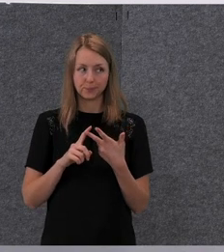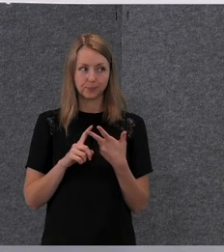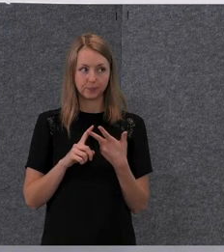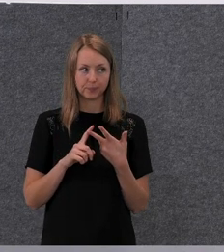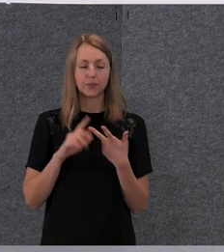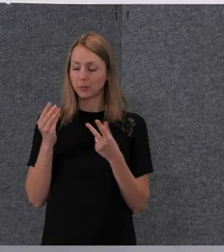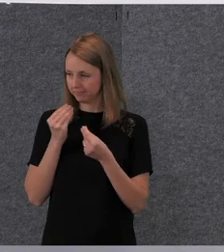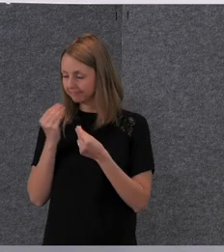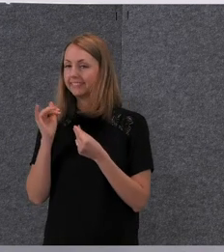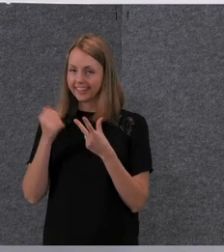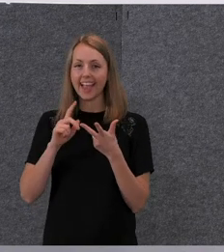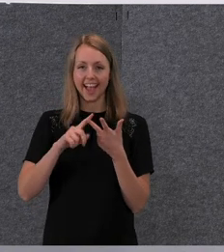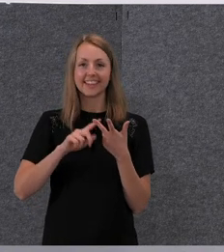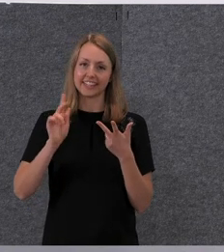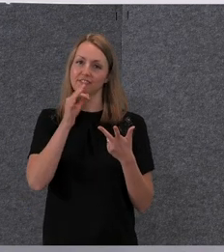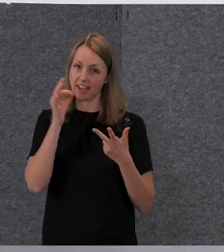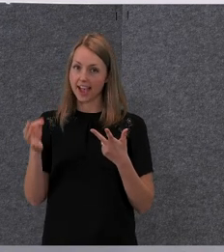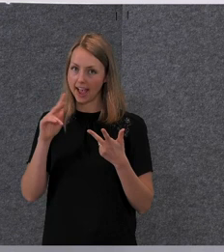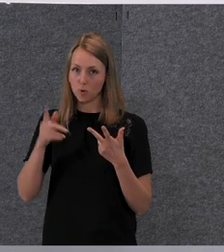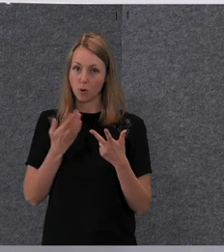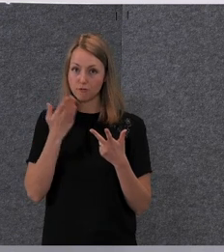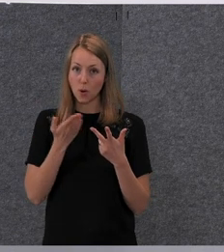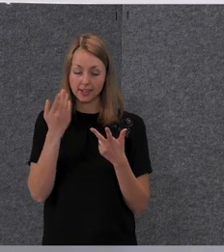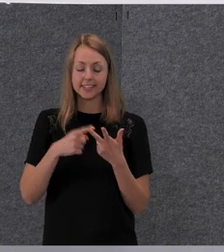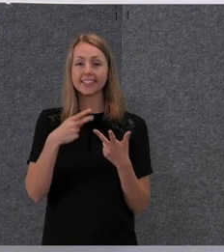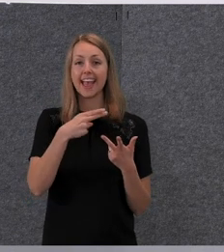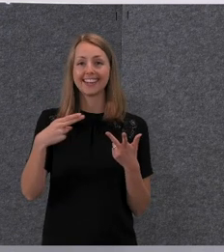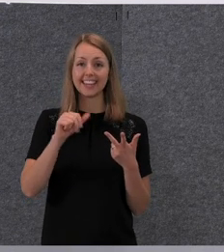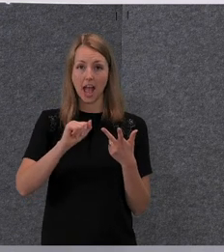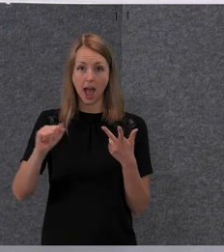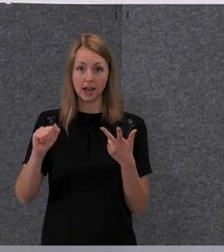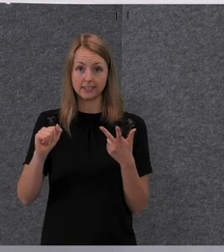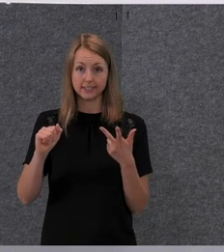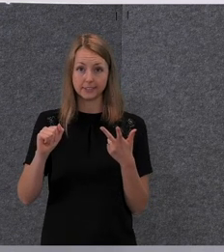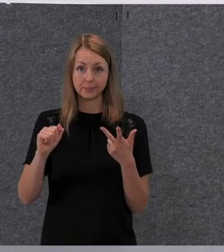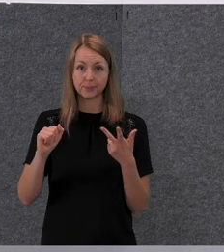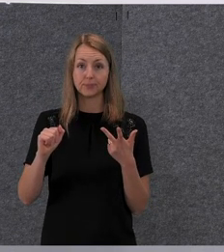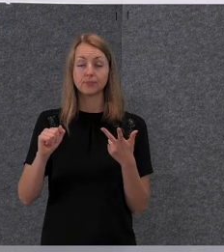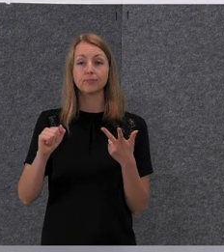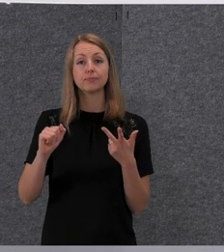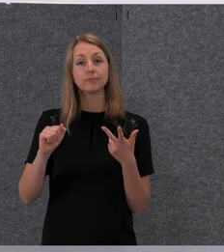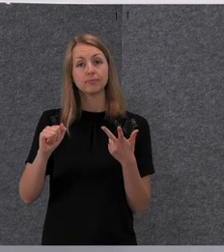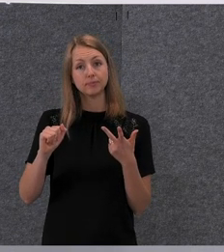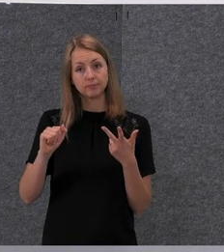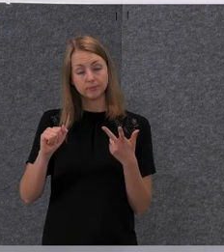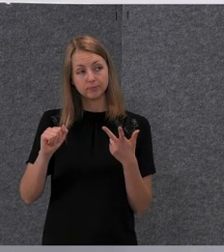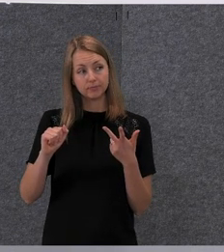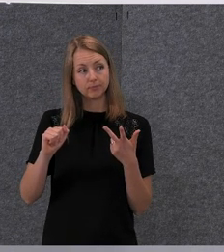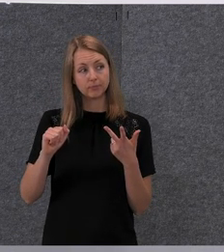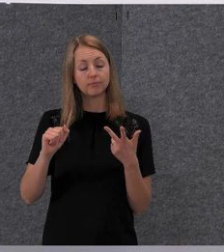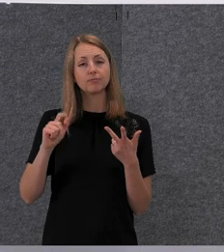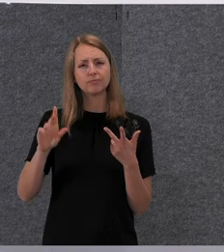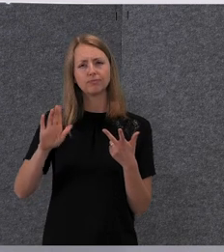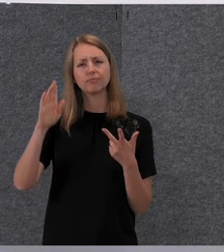Ich habe mich hier nochmal abgesichert, die lese ich gerne auch noch vor. Die 3. Frage von Henrike Ahrens. Wie stehst du zum Dämmen mit